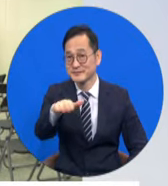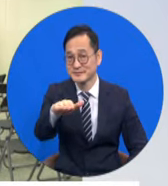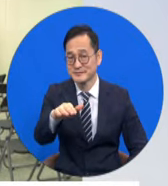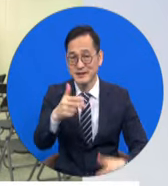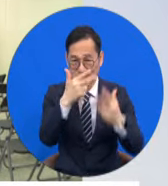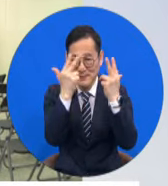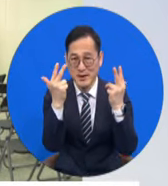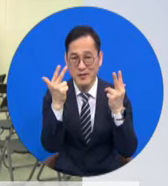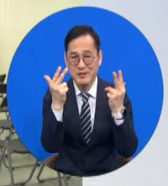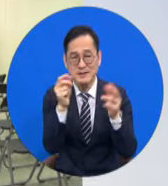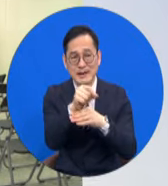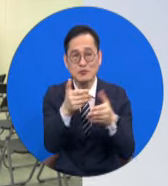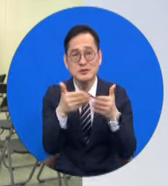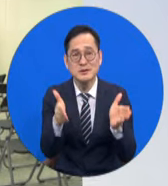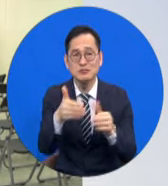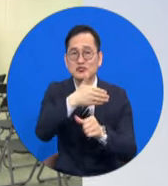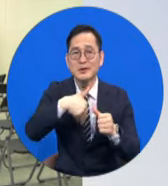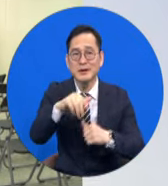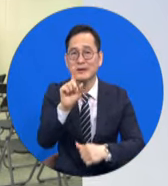현장 분위기 어떻습니까?